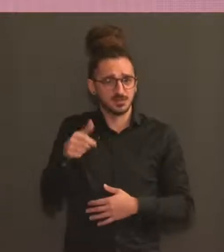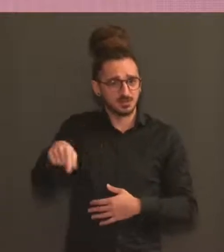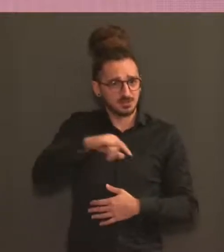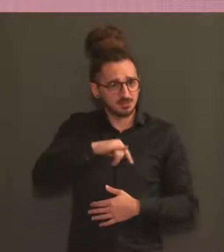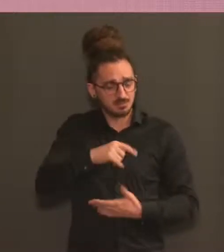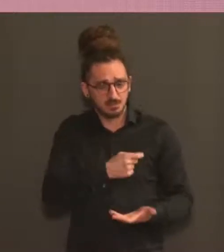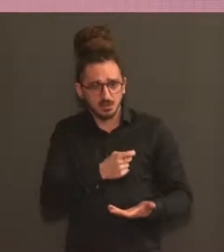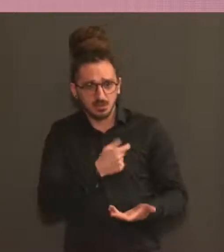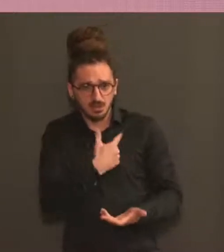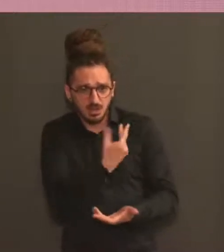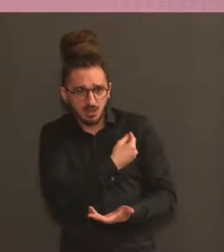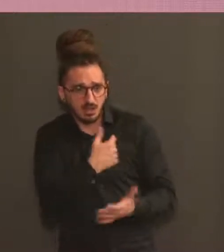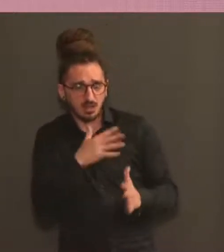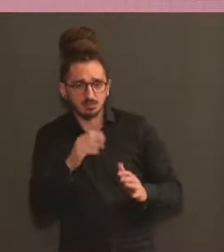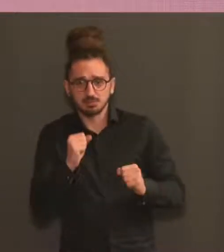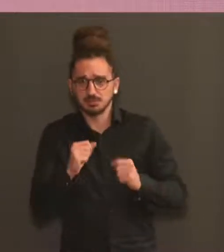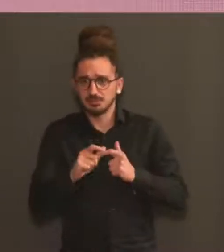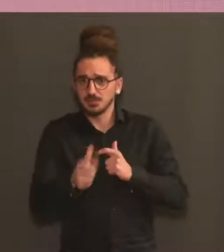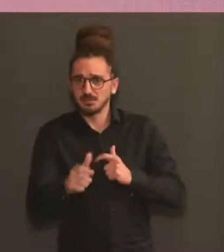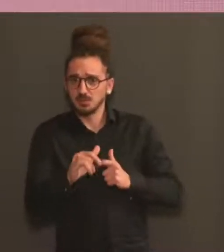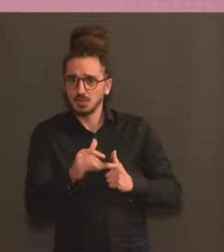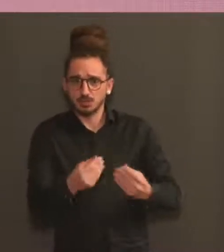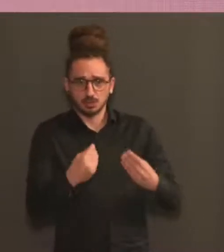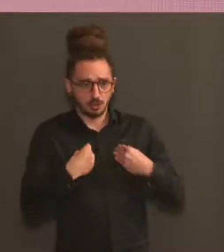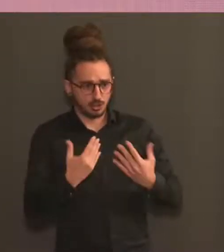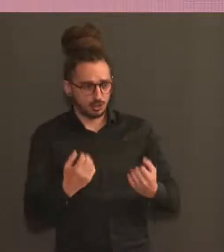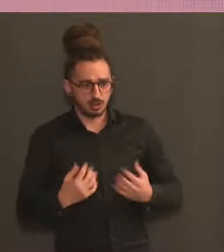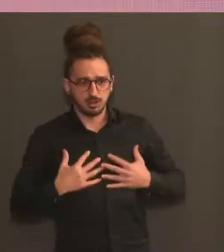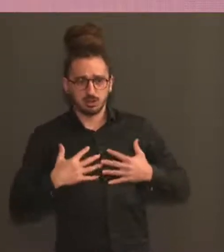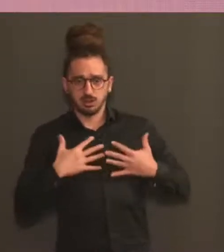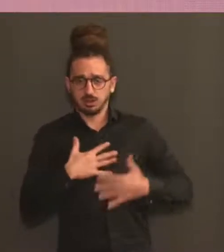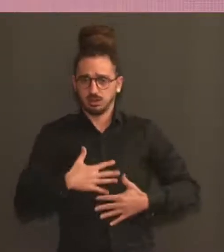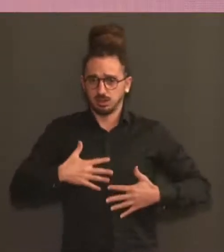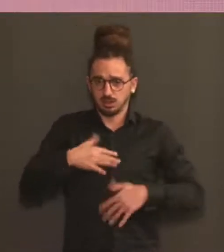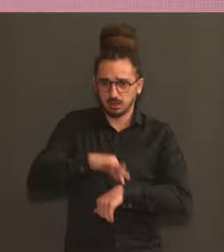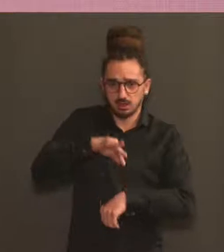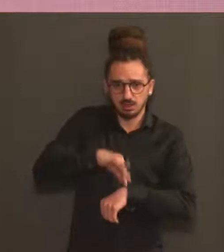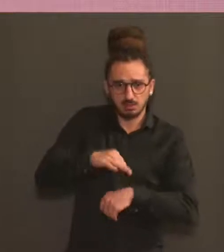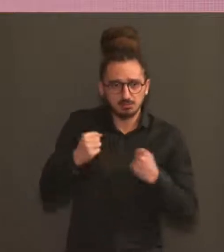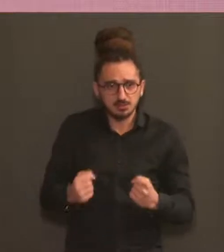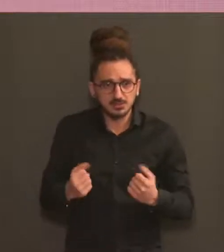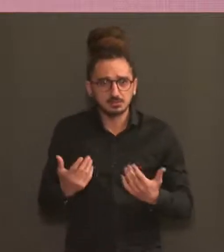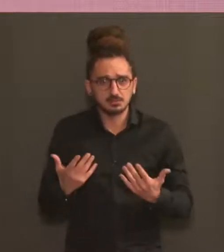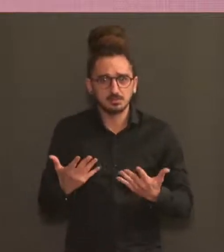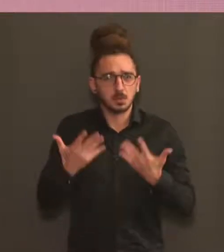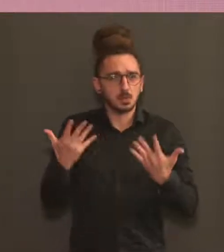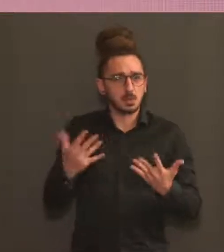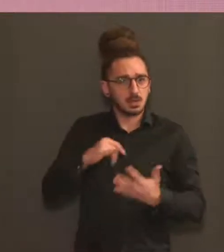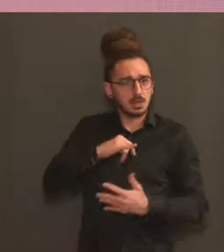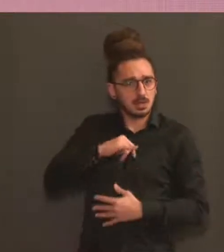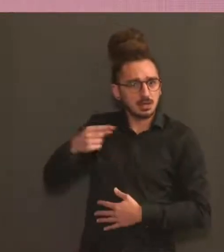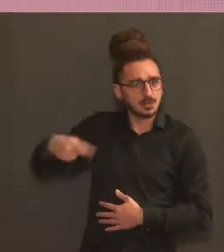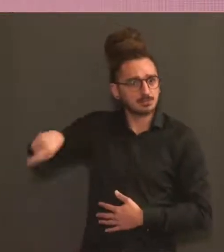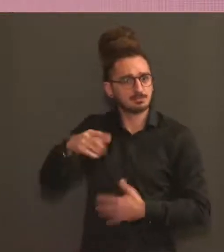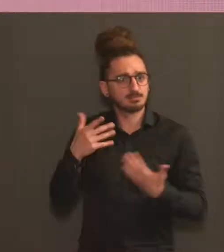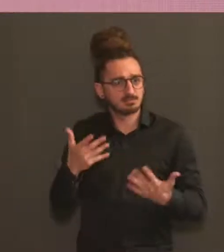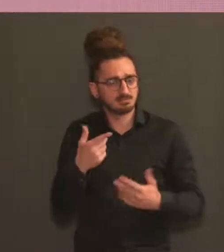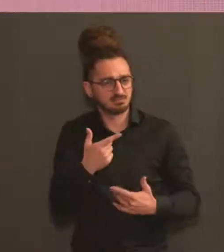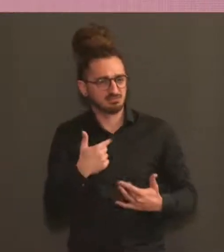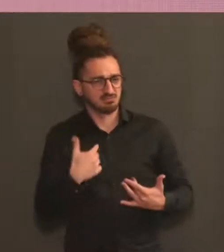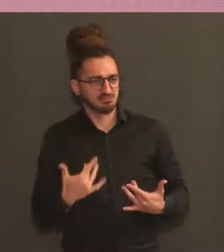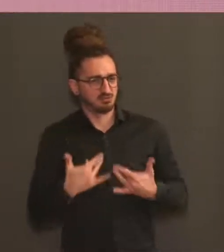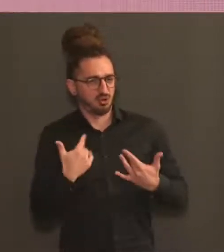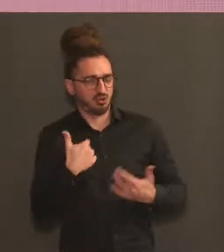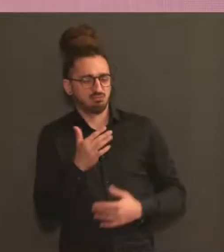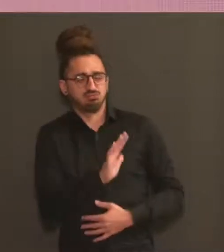terme. Du rejet enfin, quand l'efficacité des vaccins est mise en doute ou que la